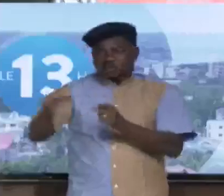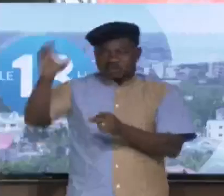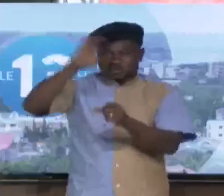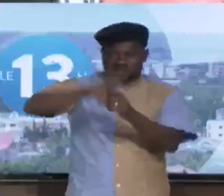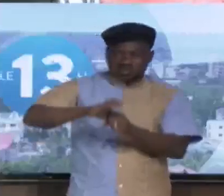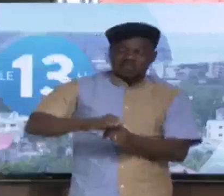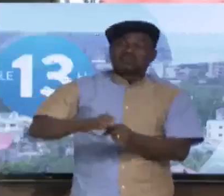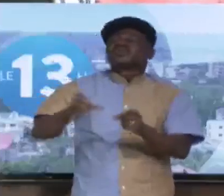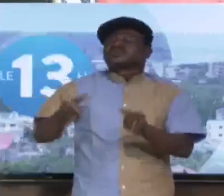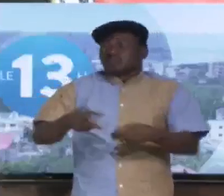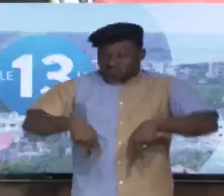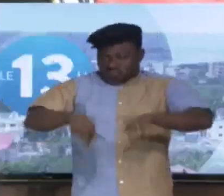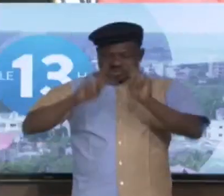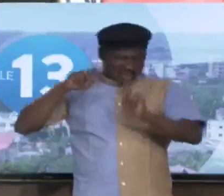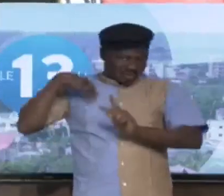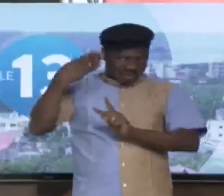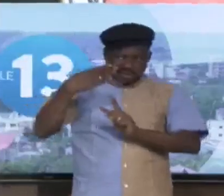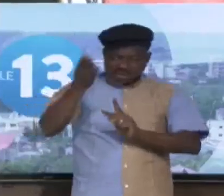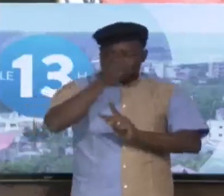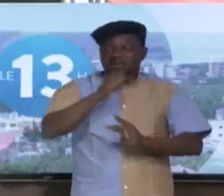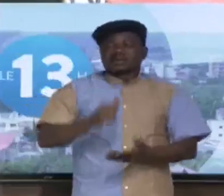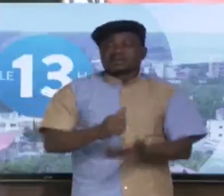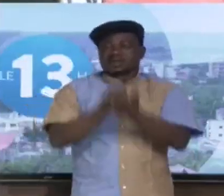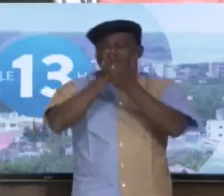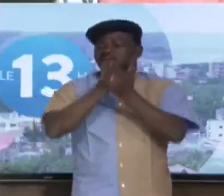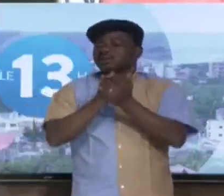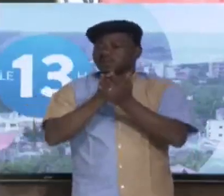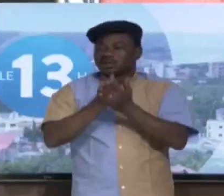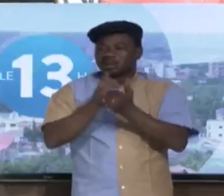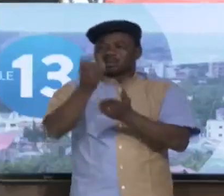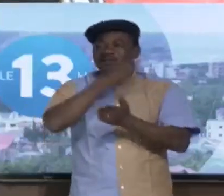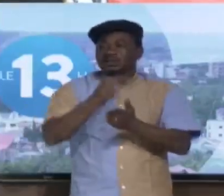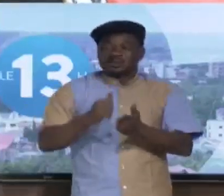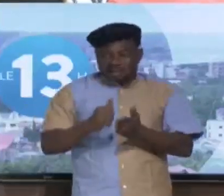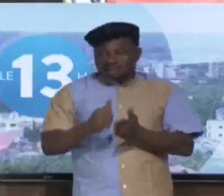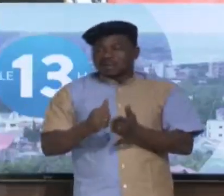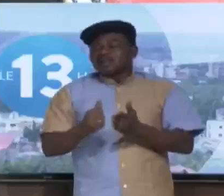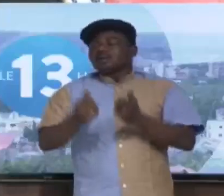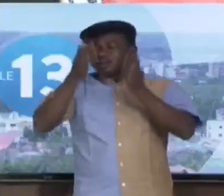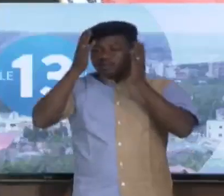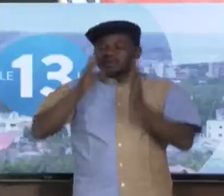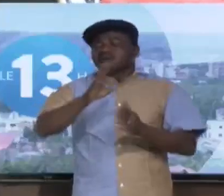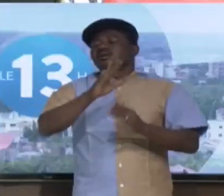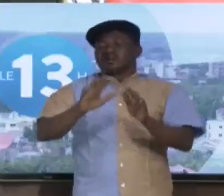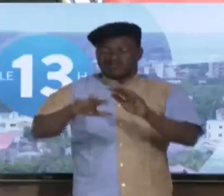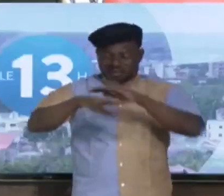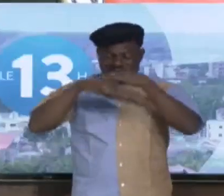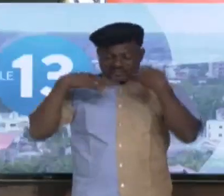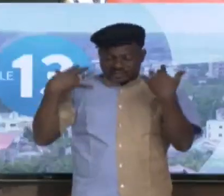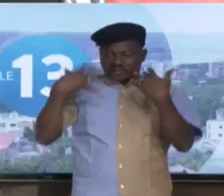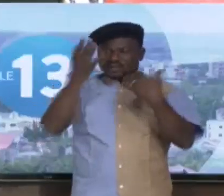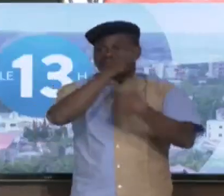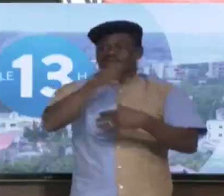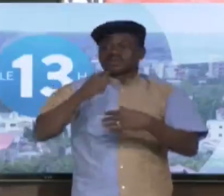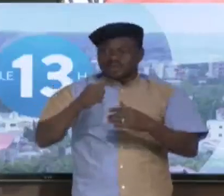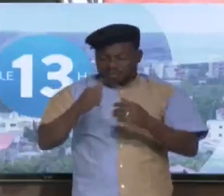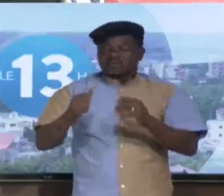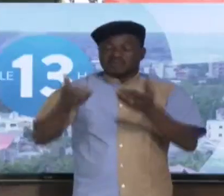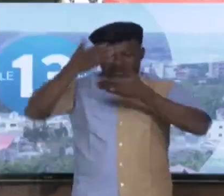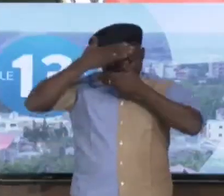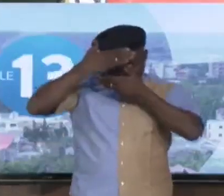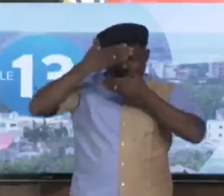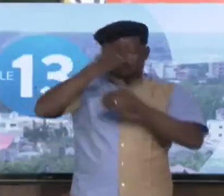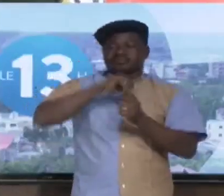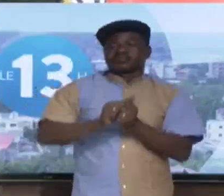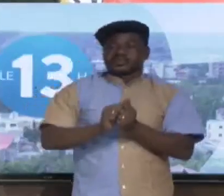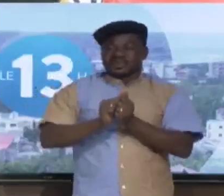des personnes victimes du terrorisme. En effet, je reste convaincu que la solidarité agissante est le premier